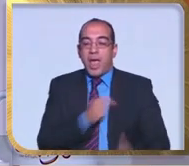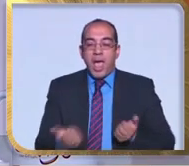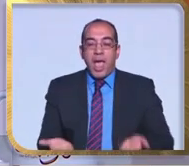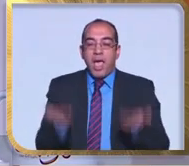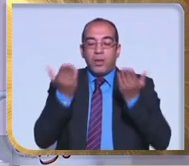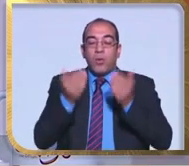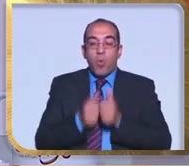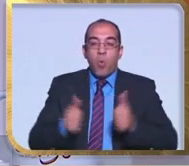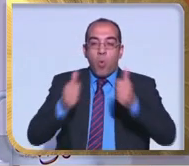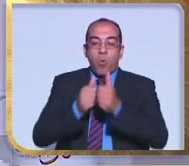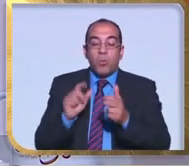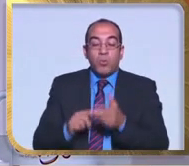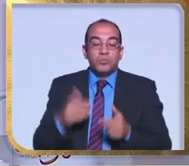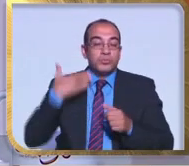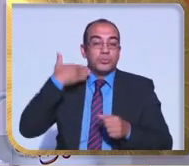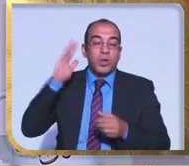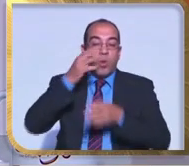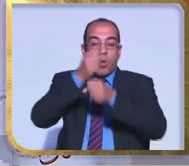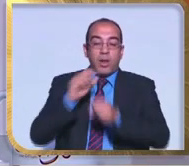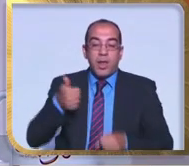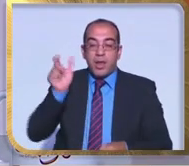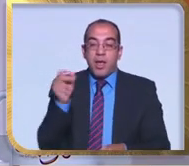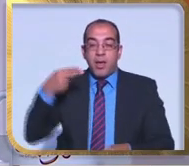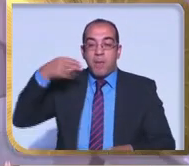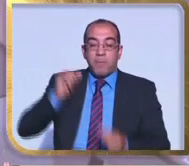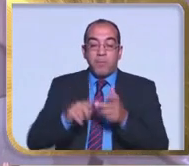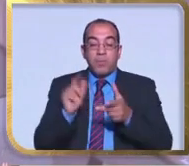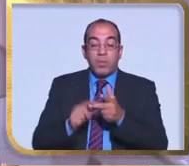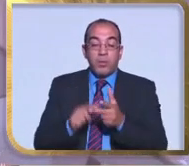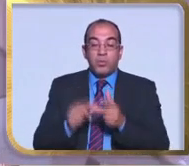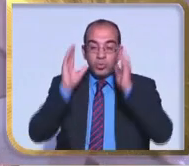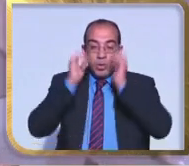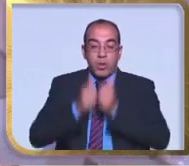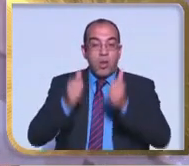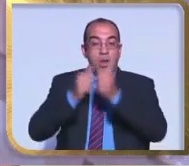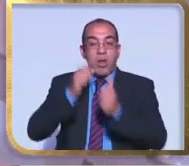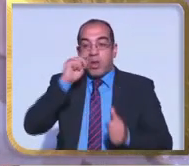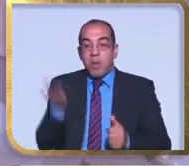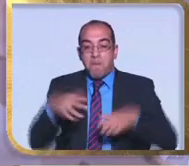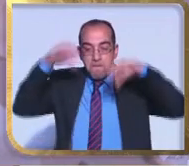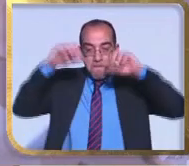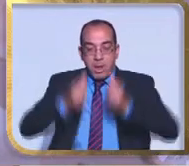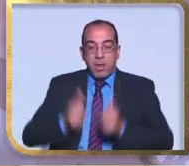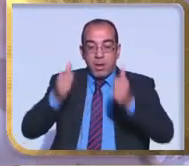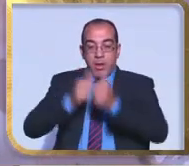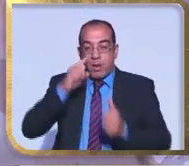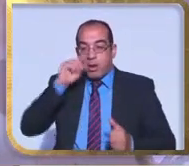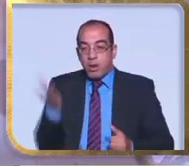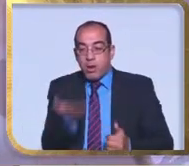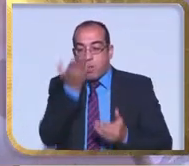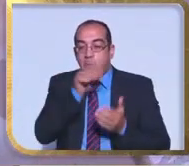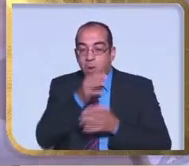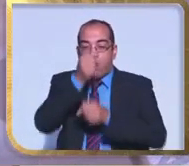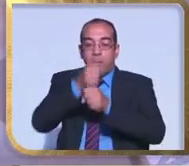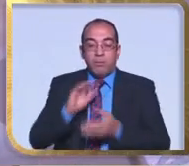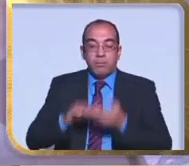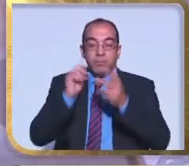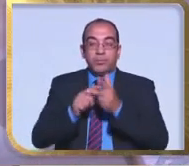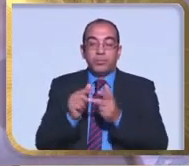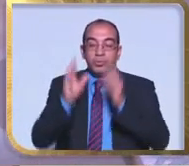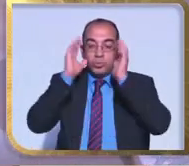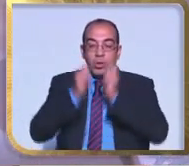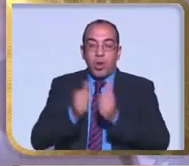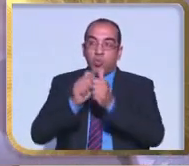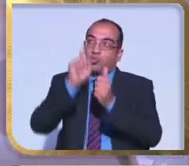قيوم يا ذا الجلال والإكرام والطول والإنعام، اللهم صلِّ وسلِّم وبارك على سيدنا ومولانا محمد. اللهم